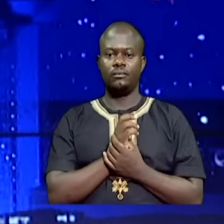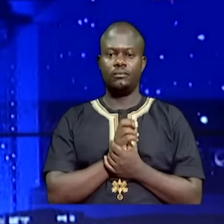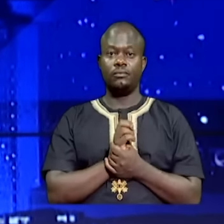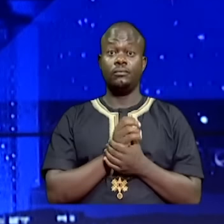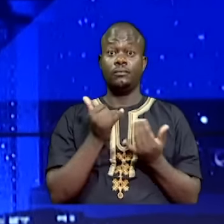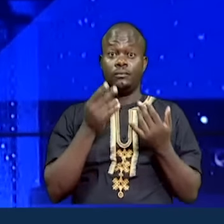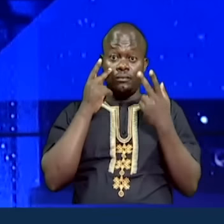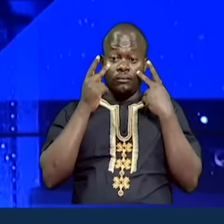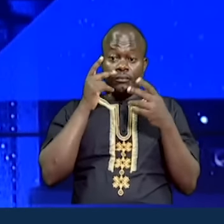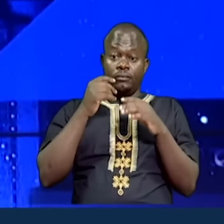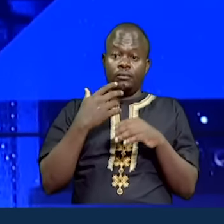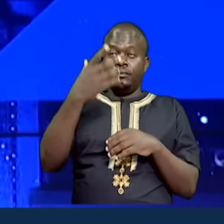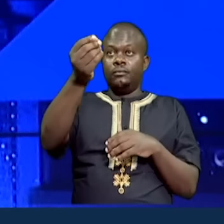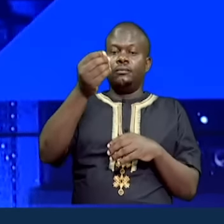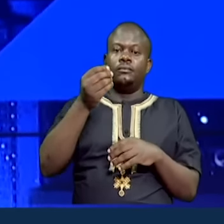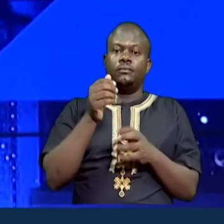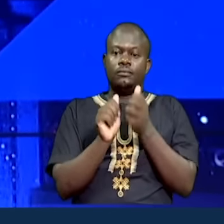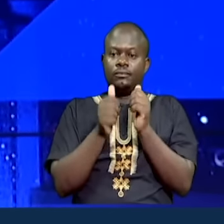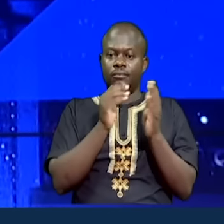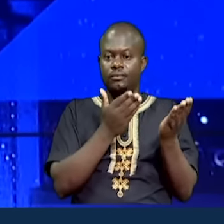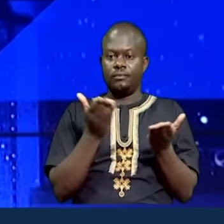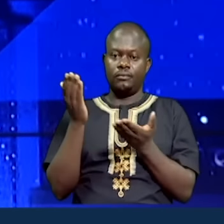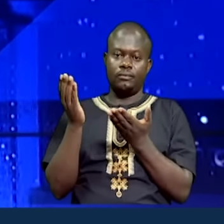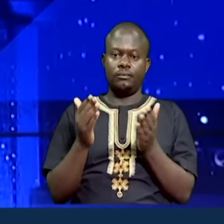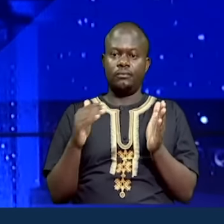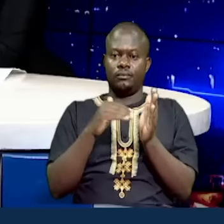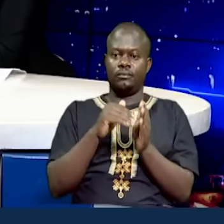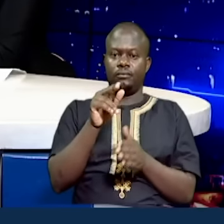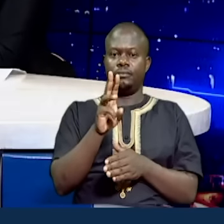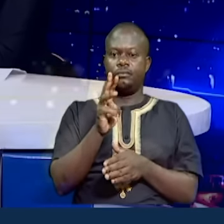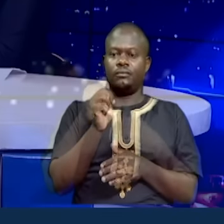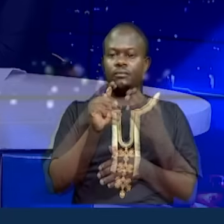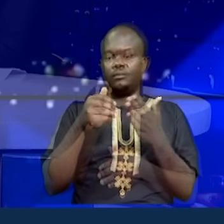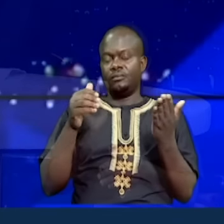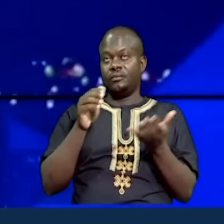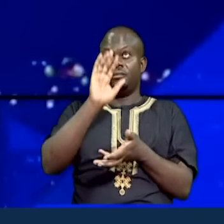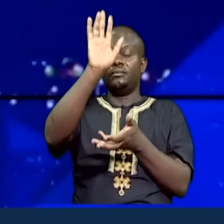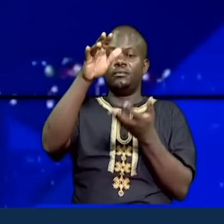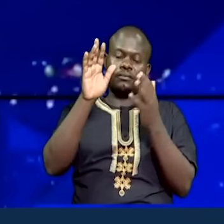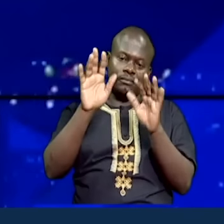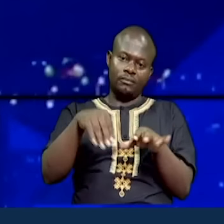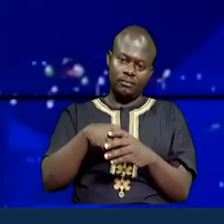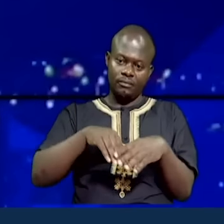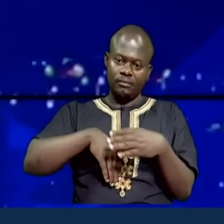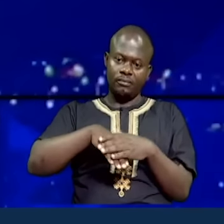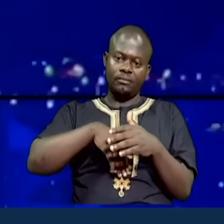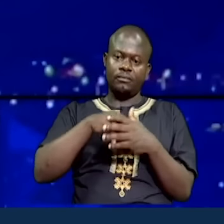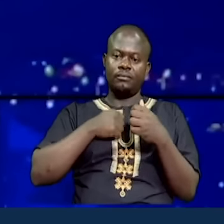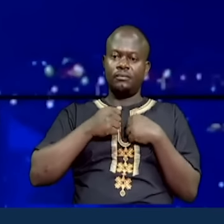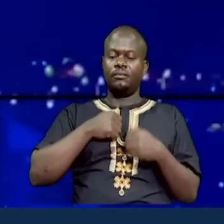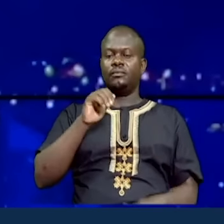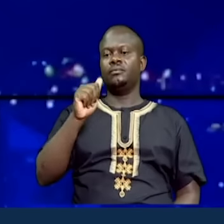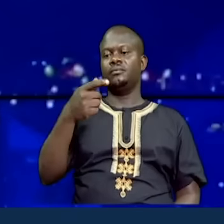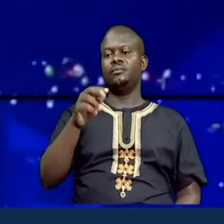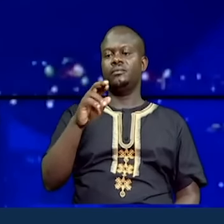Nayibonye twerekeje amakuru kuvugwa muri sport nakirene nanone Uwimana Olivier mu mupira w'amaguru hano mu Rwanda APR